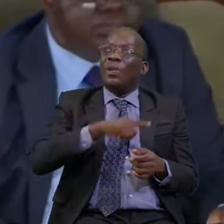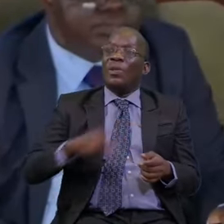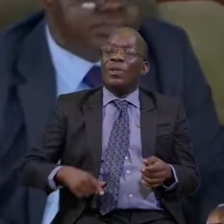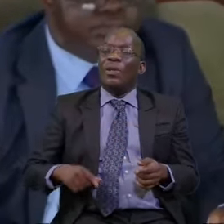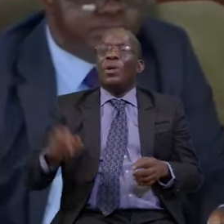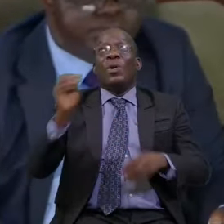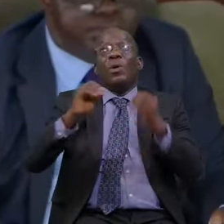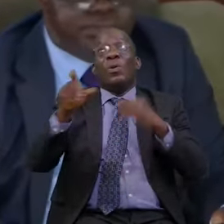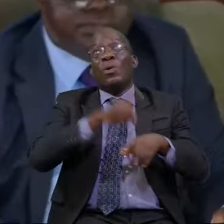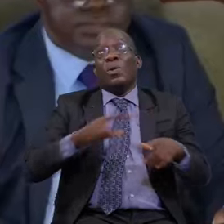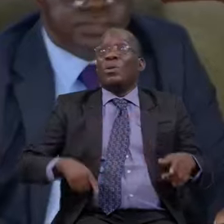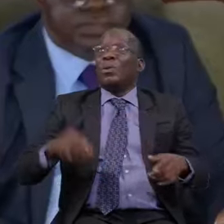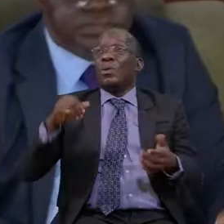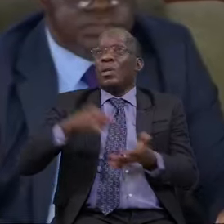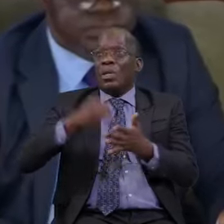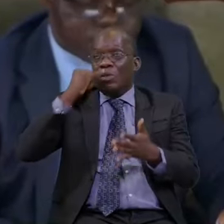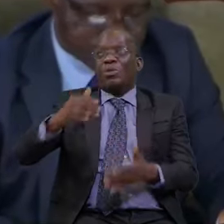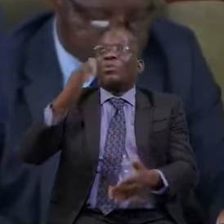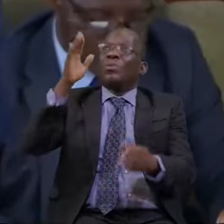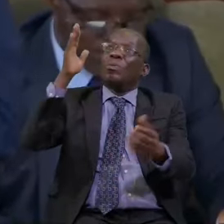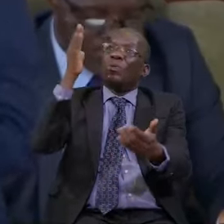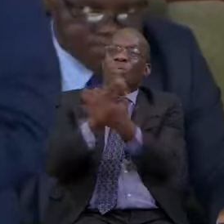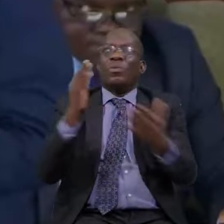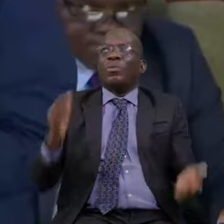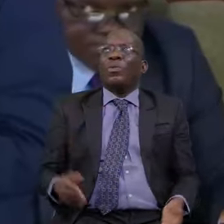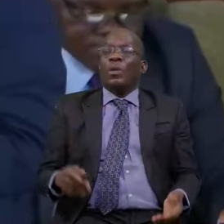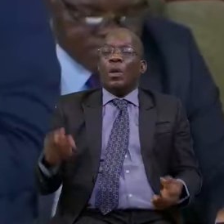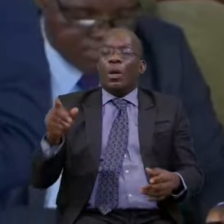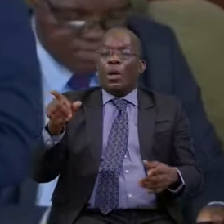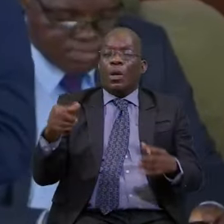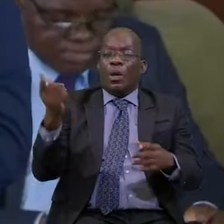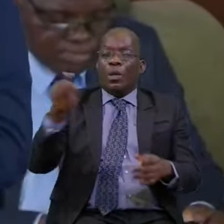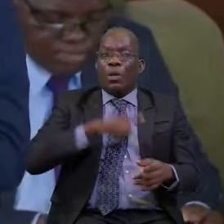Seigneur, assez, c'est assez. Le Seigneur dit,